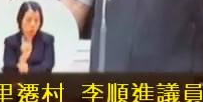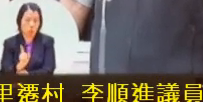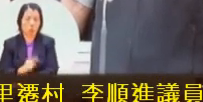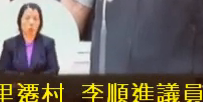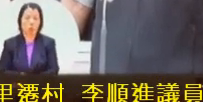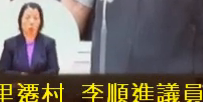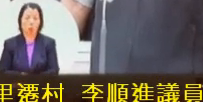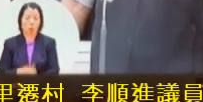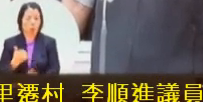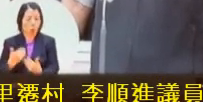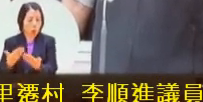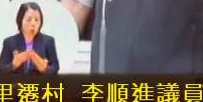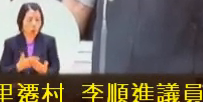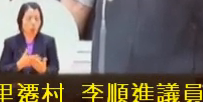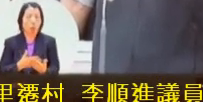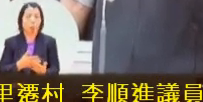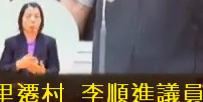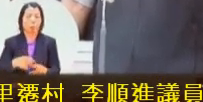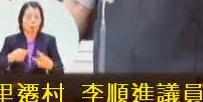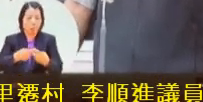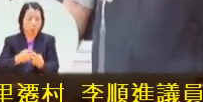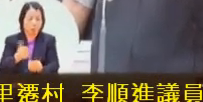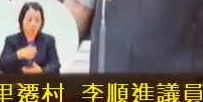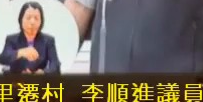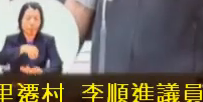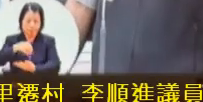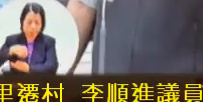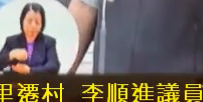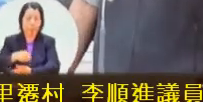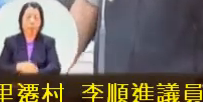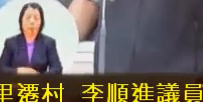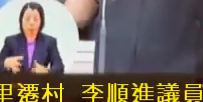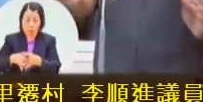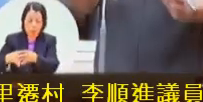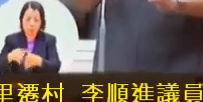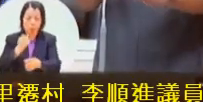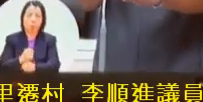李委随时提醒我们，我们一起来团结起来把这个问题做好。 好，谢谢哈。